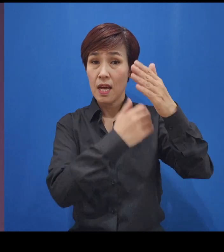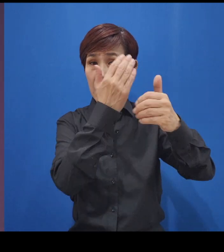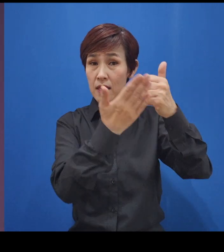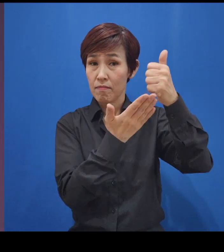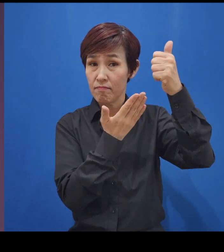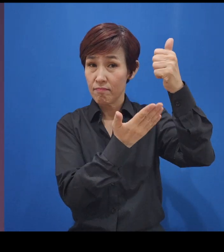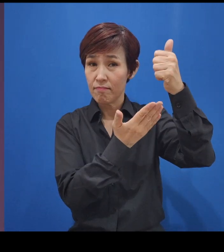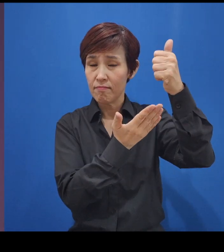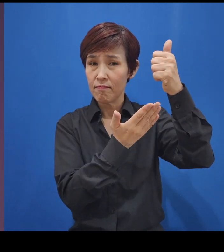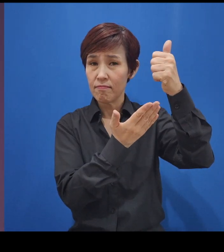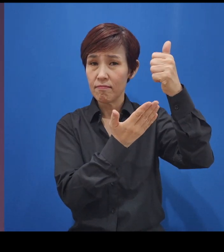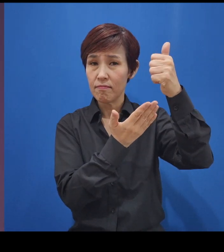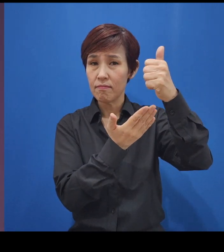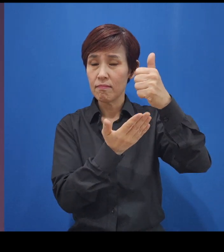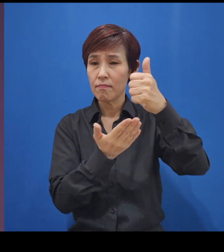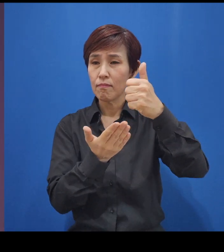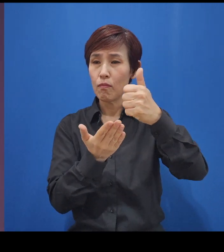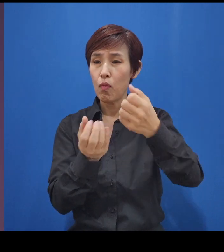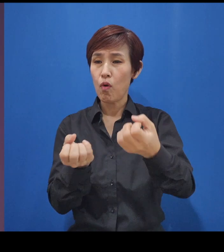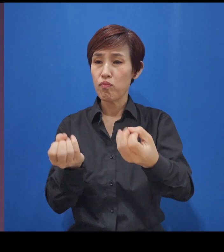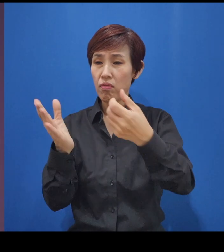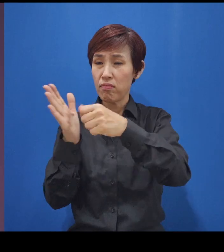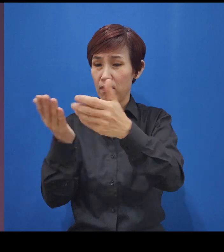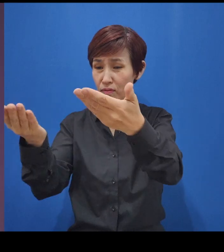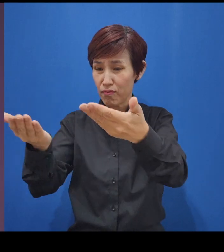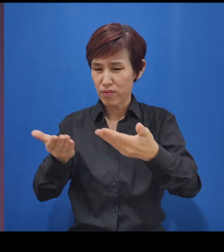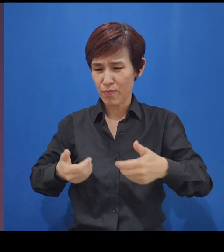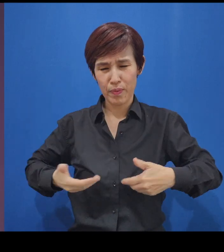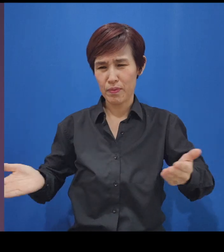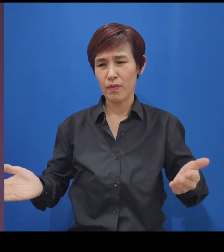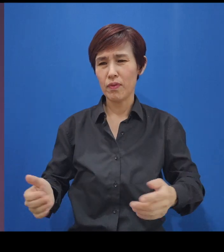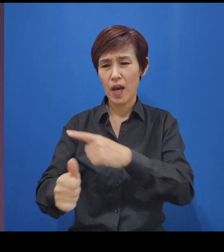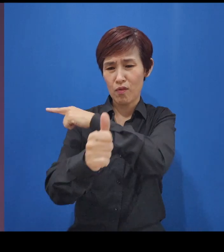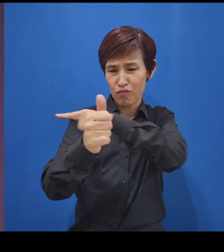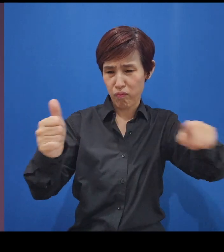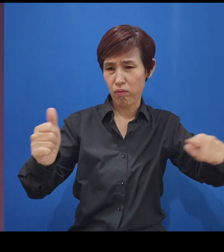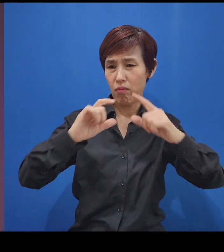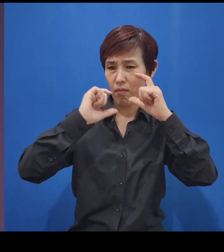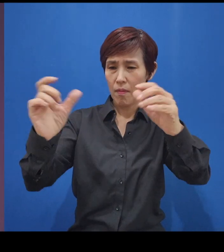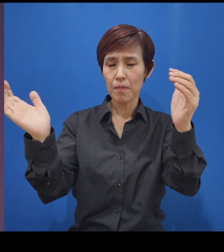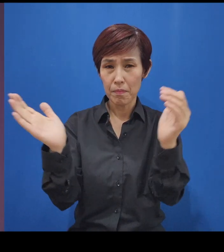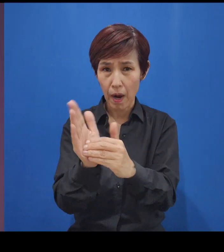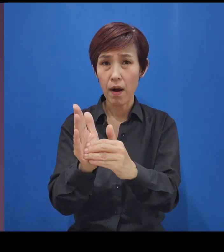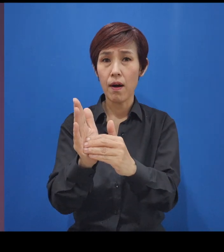하나님은 그런 것들, 재물들 다 필요 없는데, 다 죽이면 되는데,